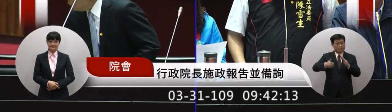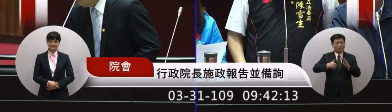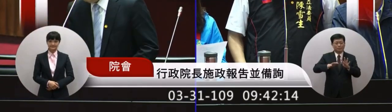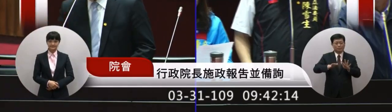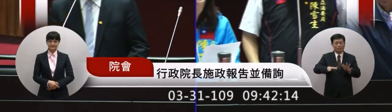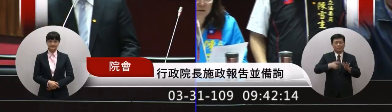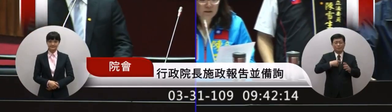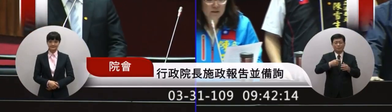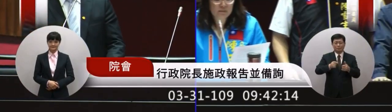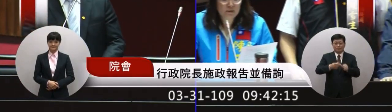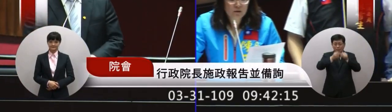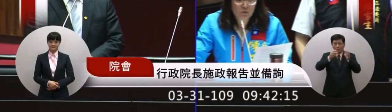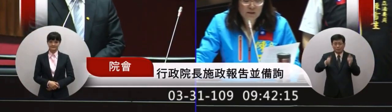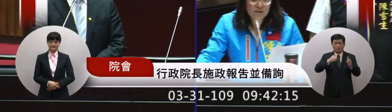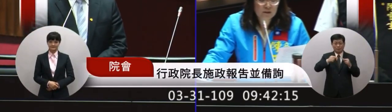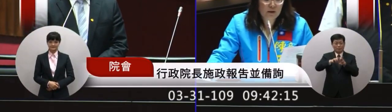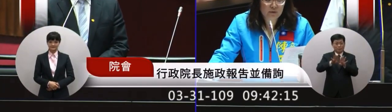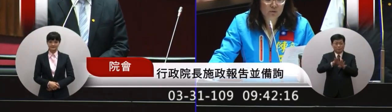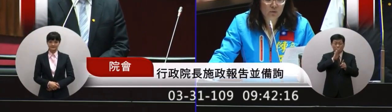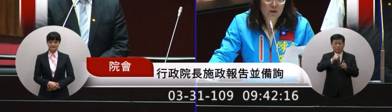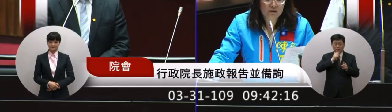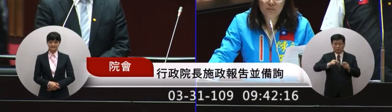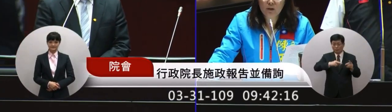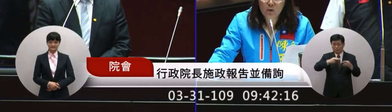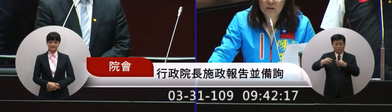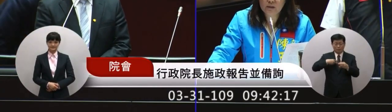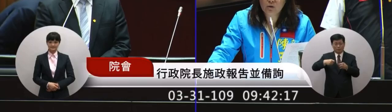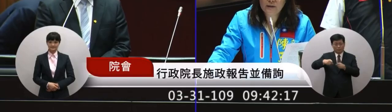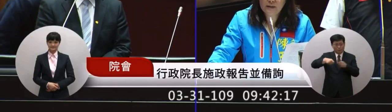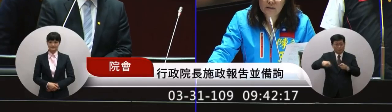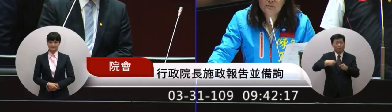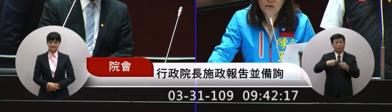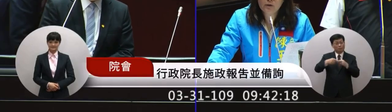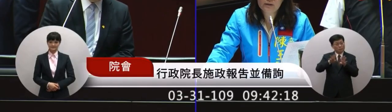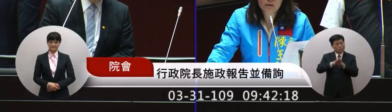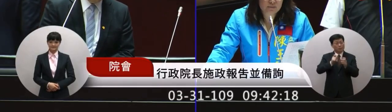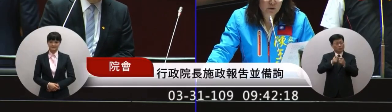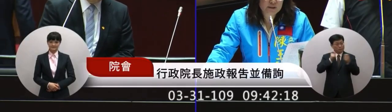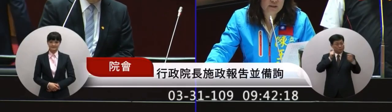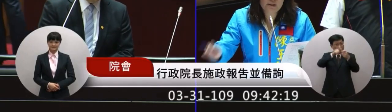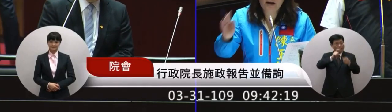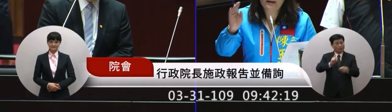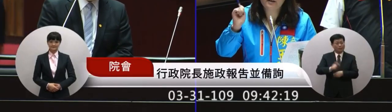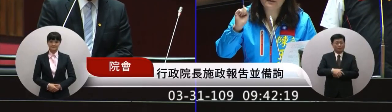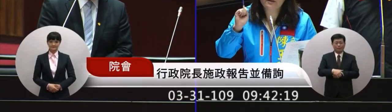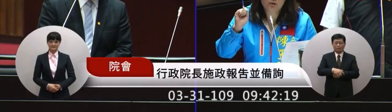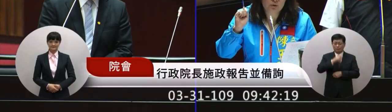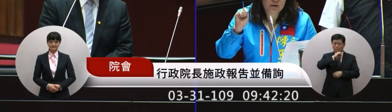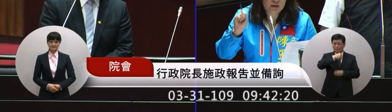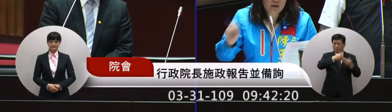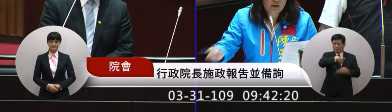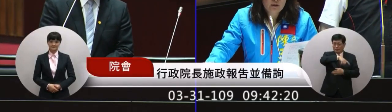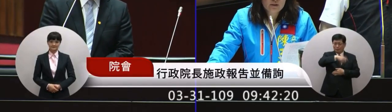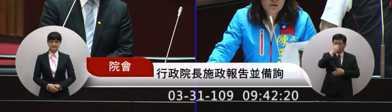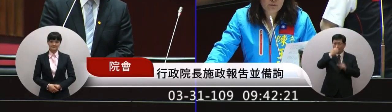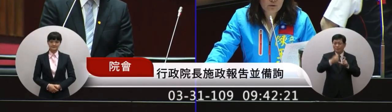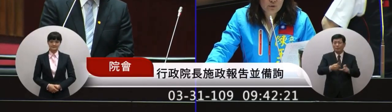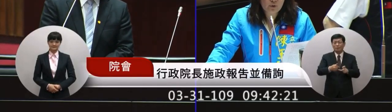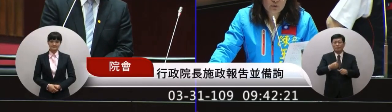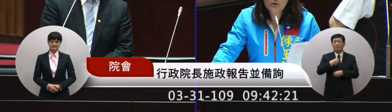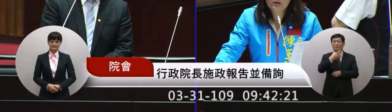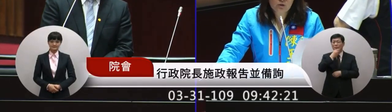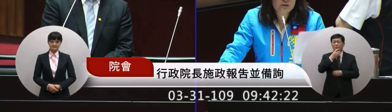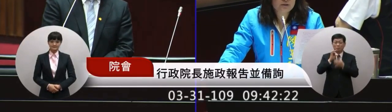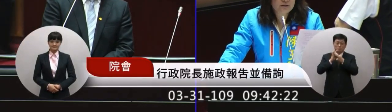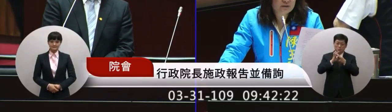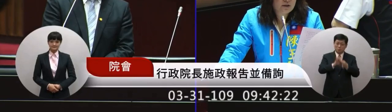个第五期的这个金门的重建计划有说吼，金门的愿景吼，我们来谈金门的愿景。金门的愿景是两岸和平特区、幸福